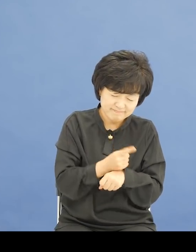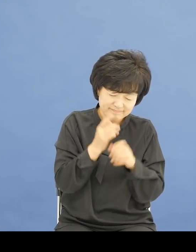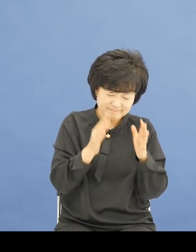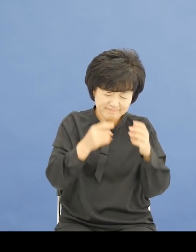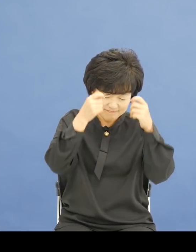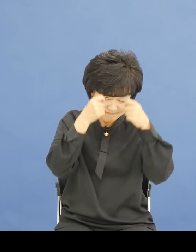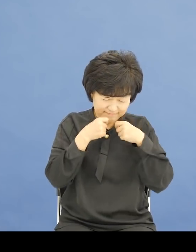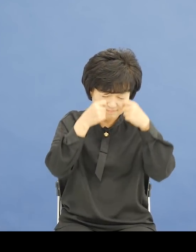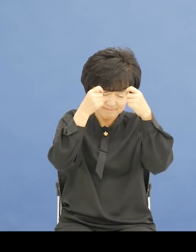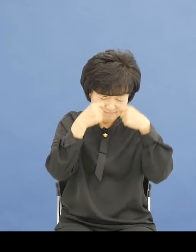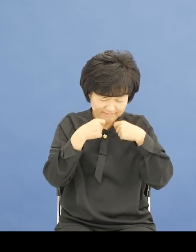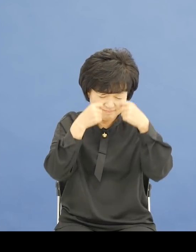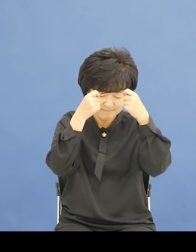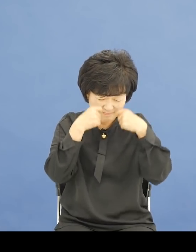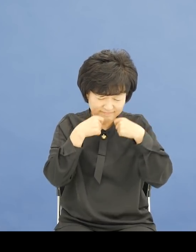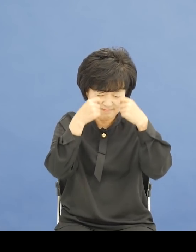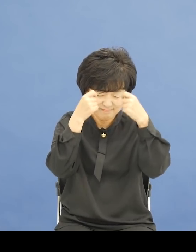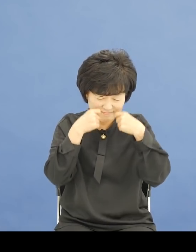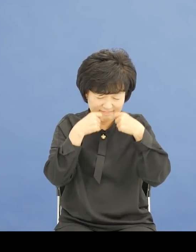1시간 동안 그렇게 우는데